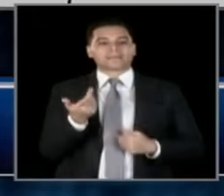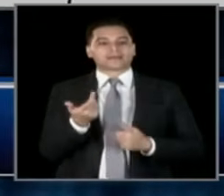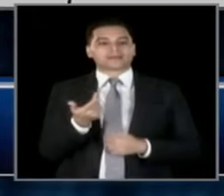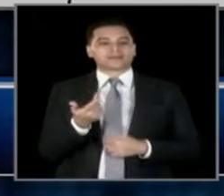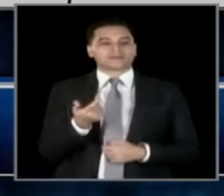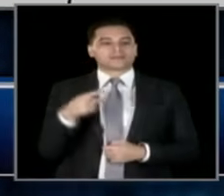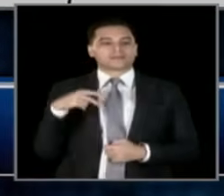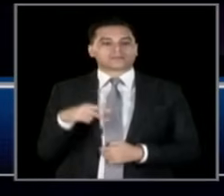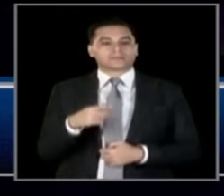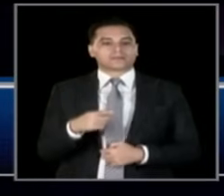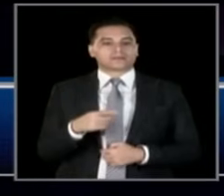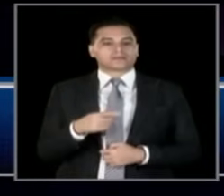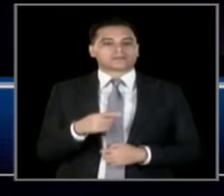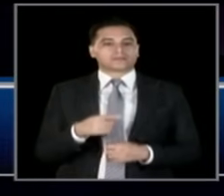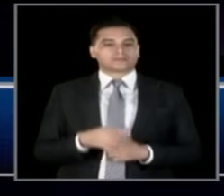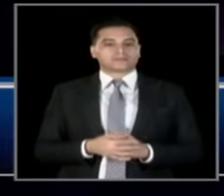8. فنزويلا.